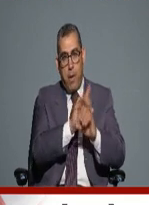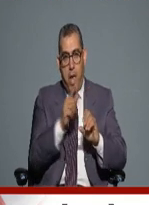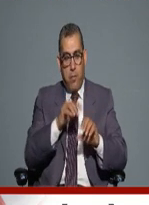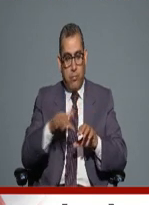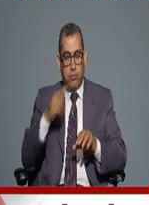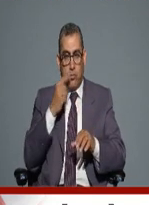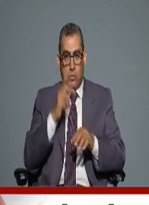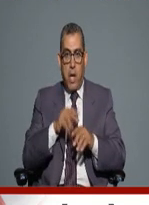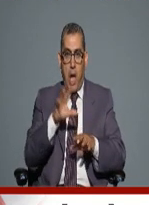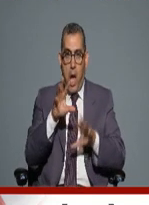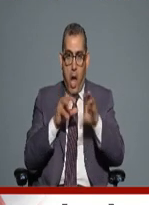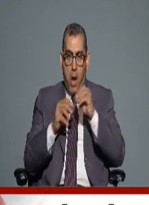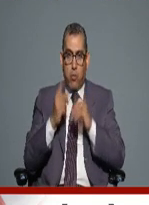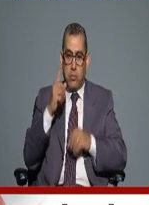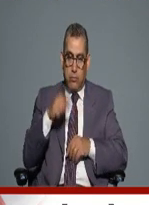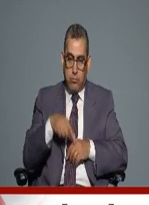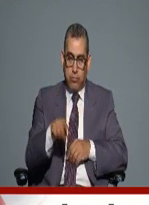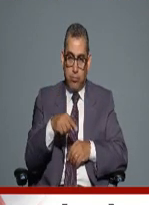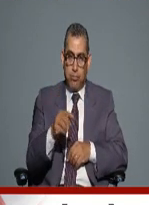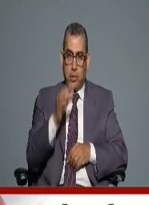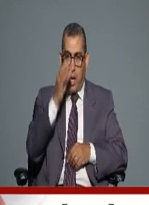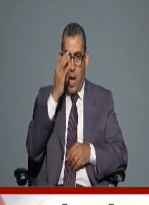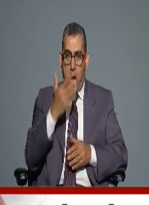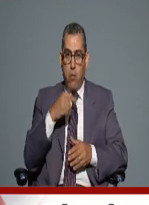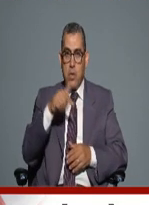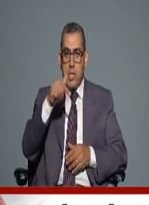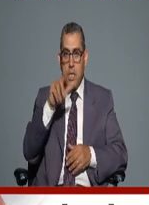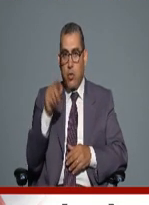نحتاج في الفترة القليلة القادمة